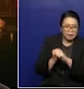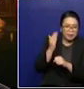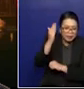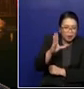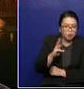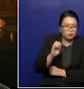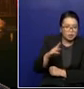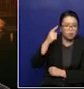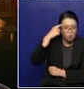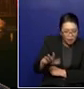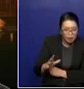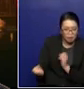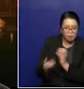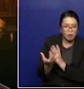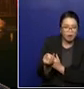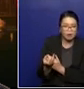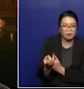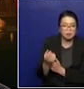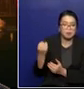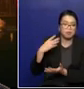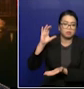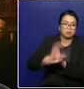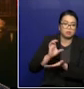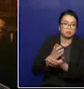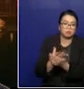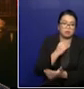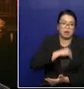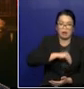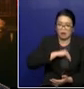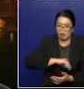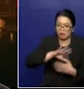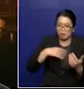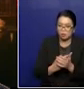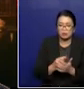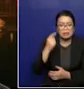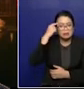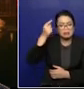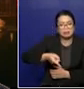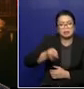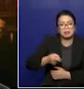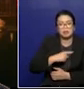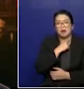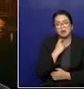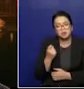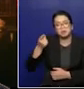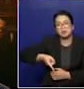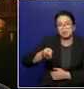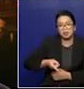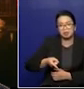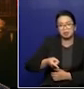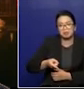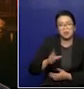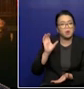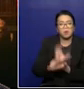ฮะท่านทำอะไรฮะงบประมาณรายได้นะฮะท่านยังคิดเหมือนเดิมนะฮะขาดดุลก็เหมือนเดิมอะ